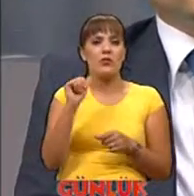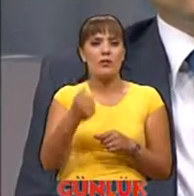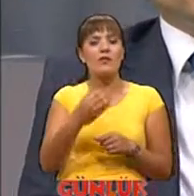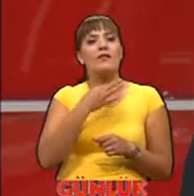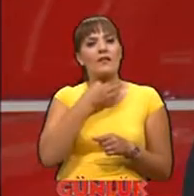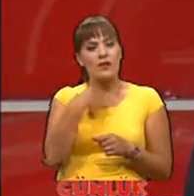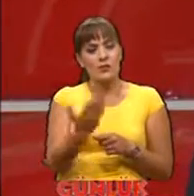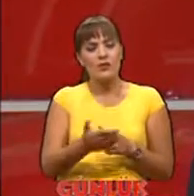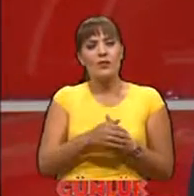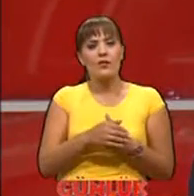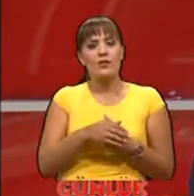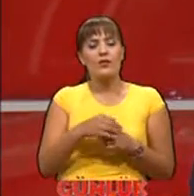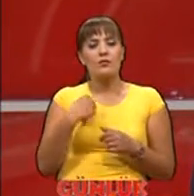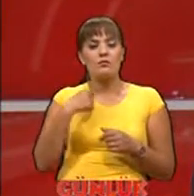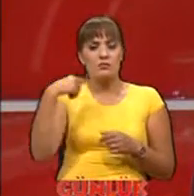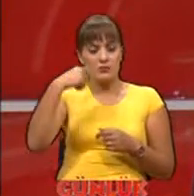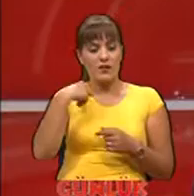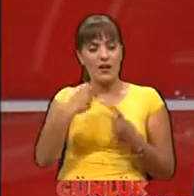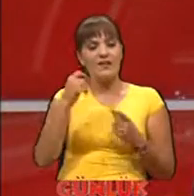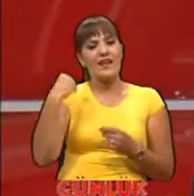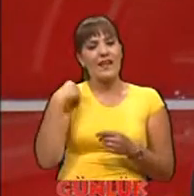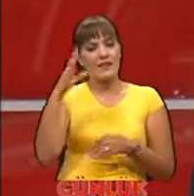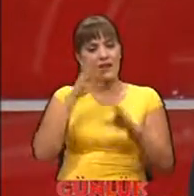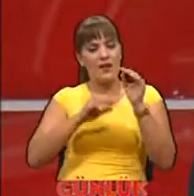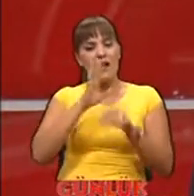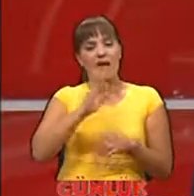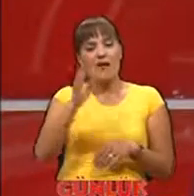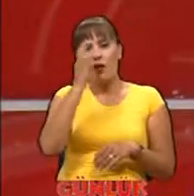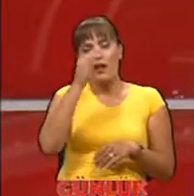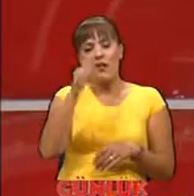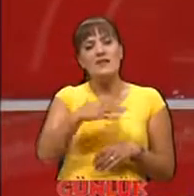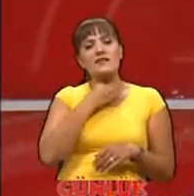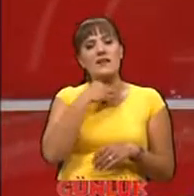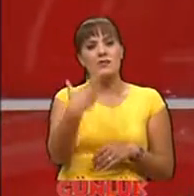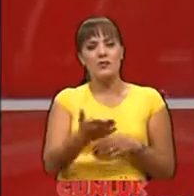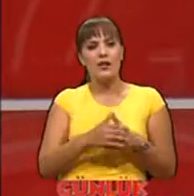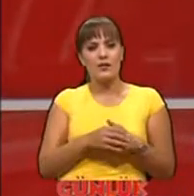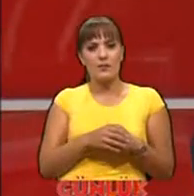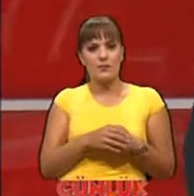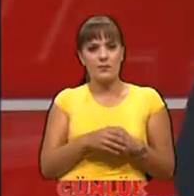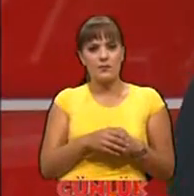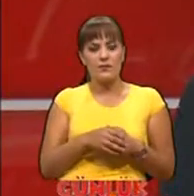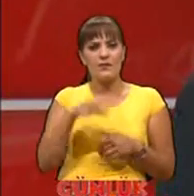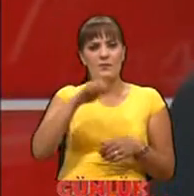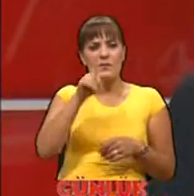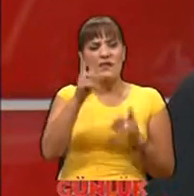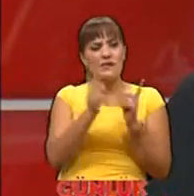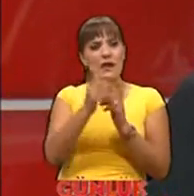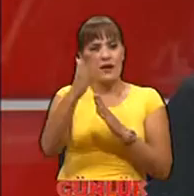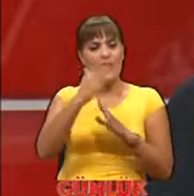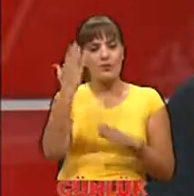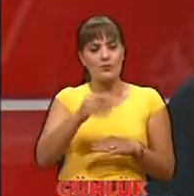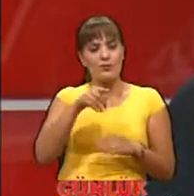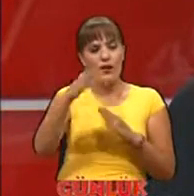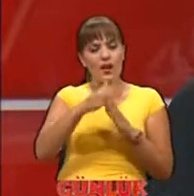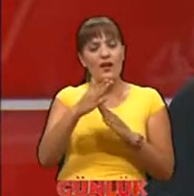öyle. Teşekkür ediyoruz efendim. Ben teşekkür ederim. Ufkumuzu açtınız. Yeni şeyler öğrendik. Harika. Kolay gelsin. Çok teşekkürler. Evet efendim. Şimdi bir kısa aramız